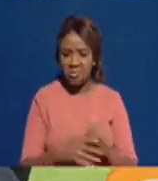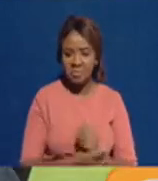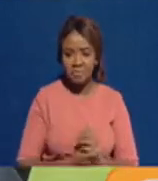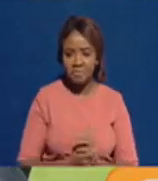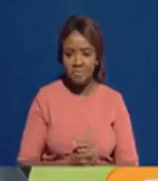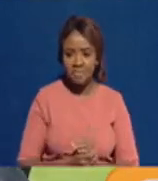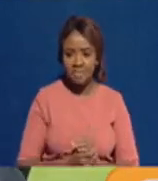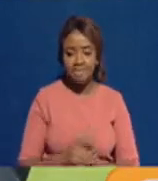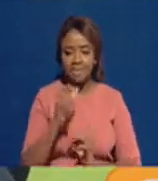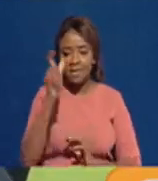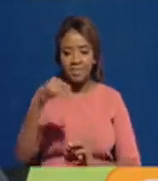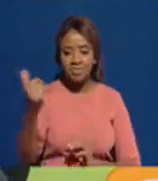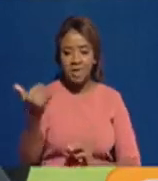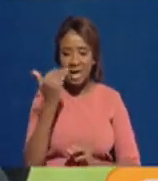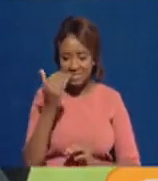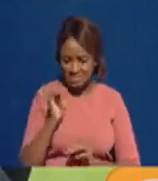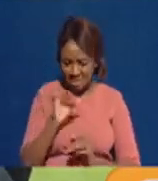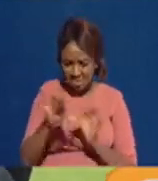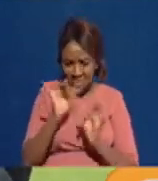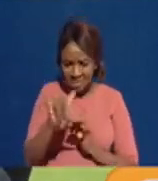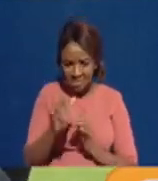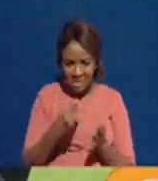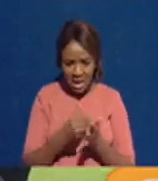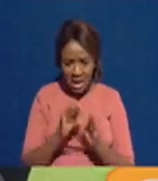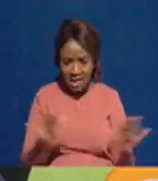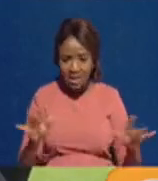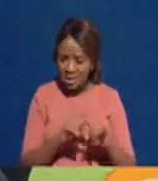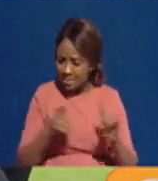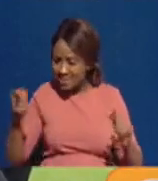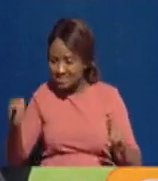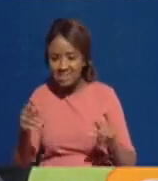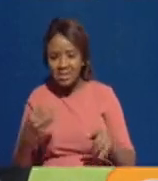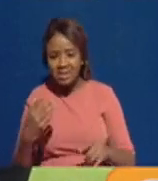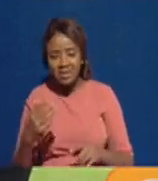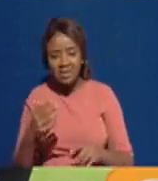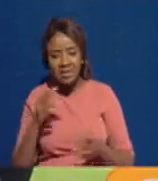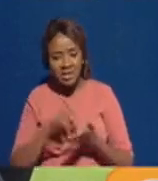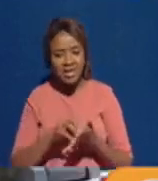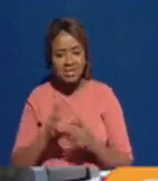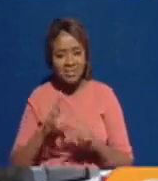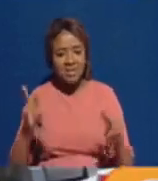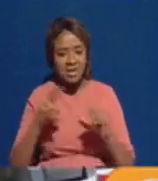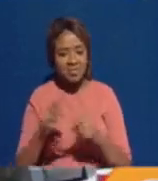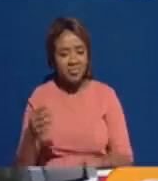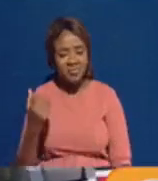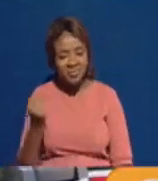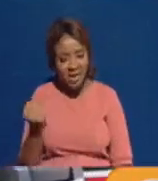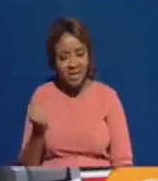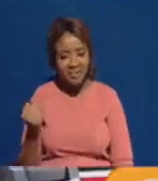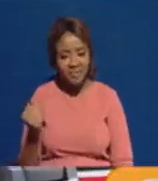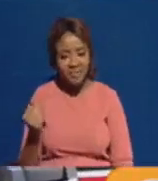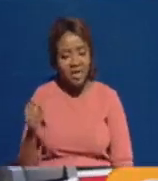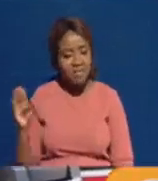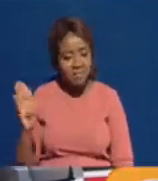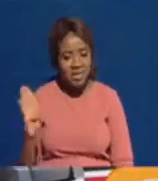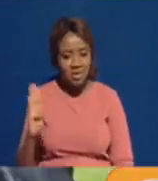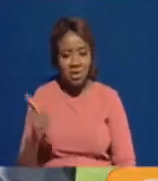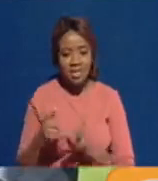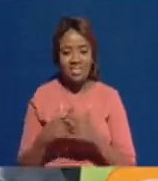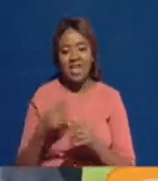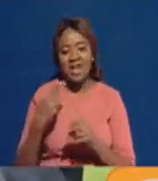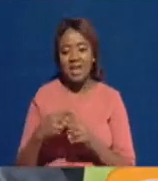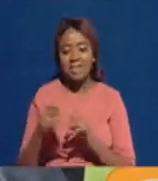Mtu ananiuliza ati 8 by 40. Watu walikuwa na kesi ya billions. Sijui bilioni 4 5. Wanaoshwa